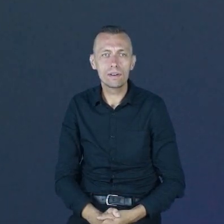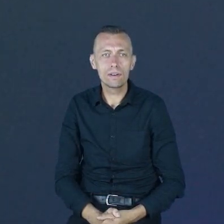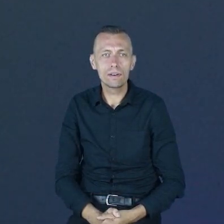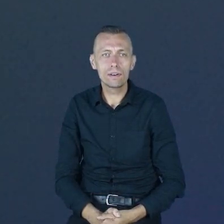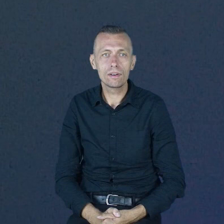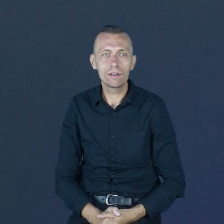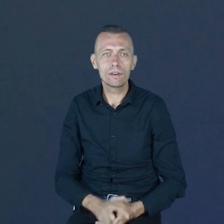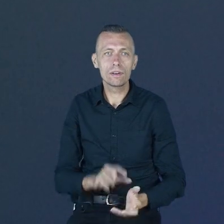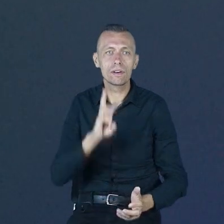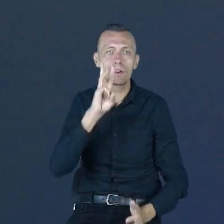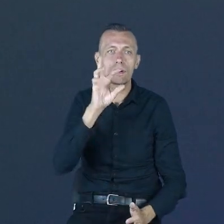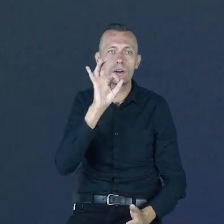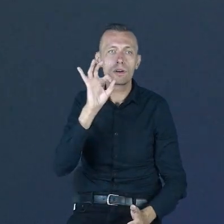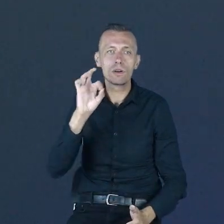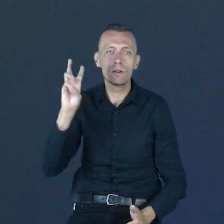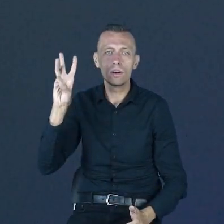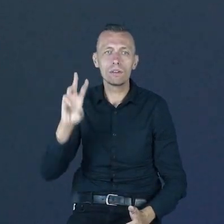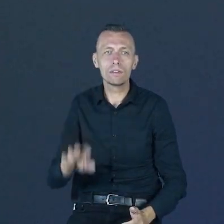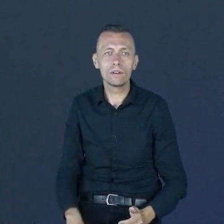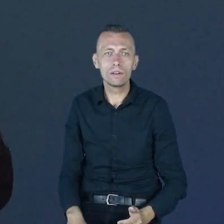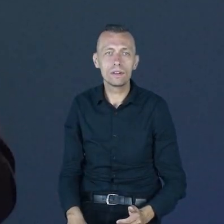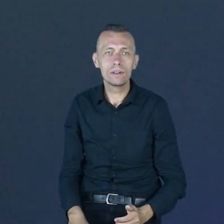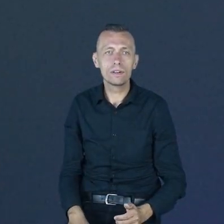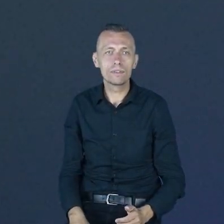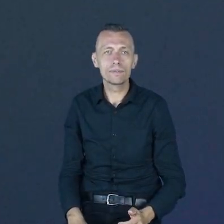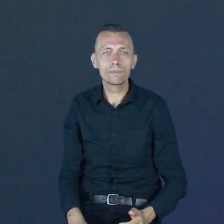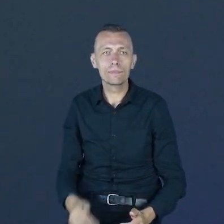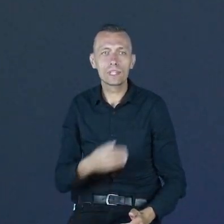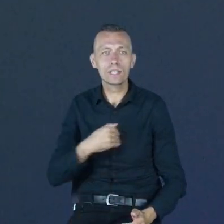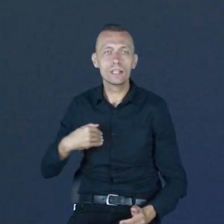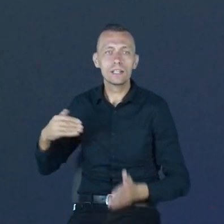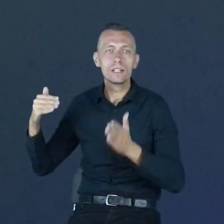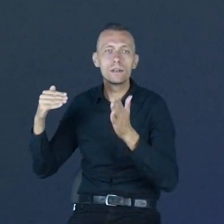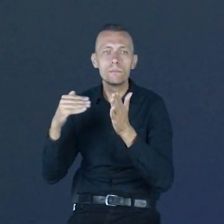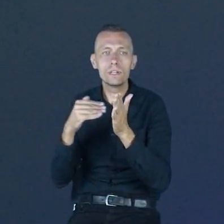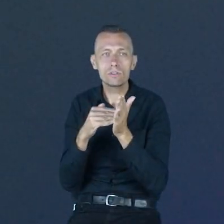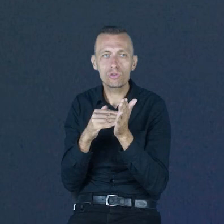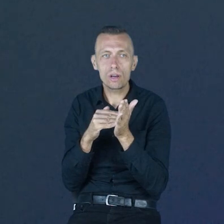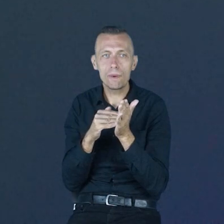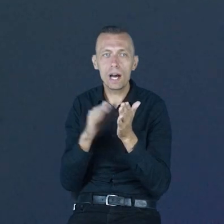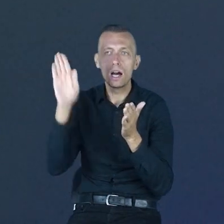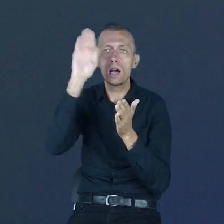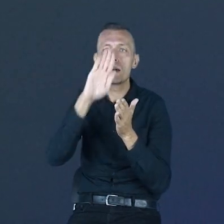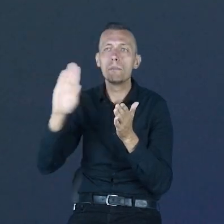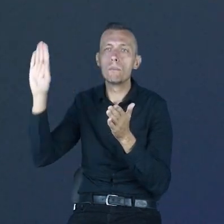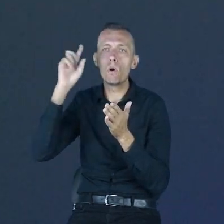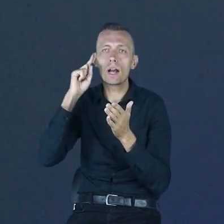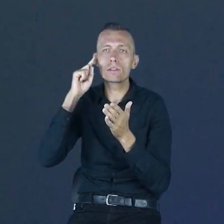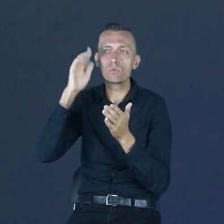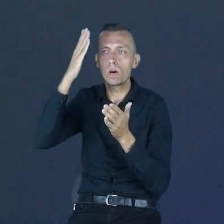Wow. Dlatego podporządkujmy się Bogu. Poddajmy się Bogu. A następnie